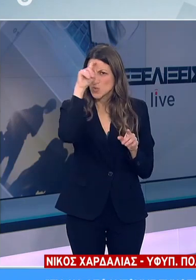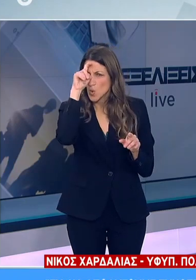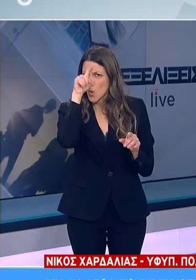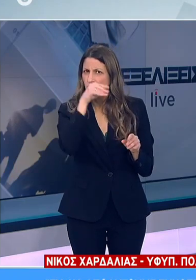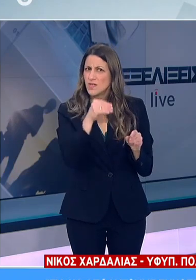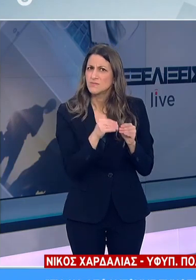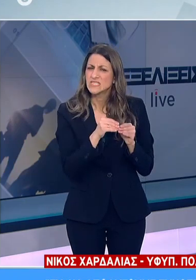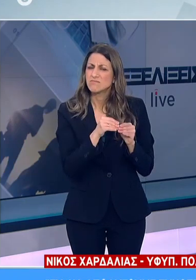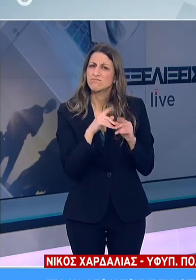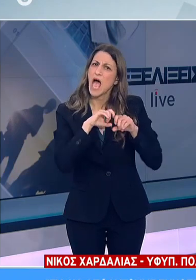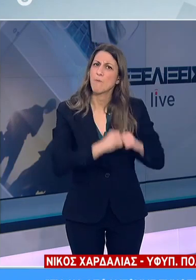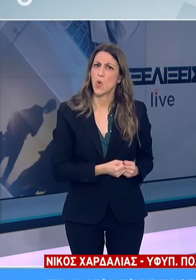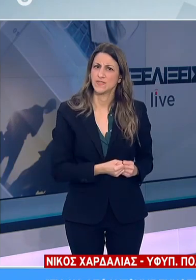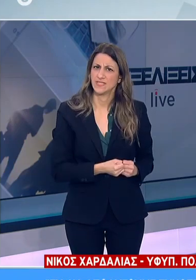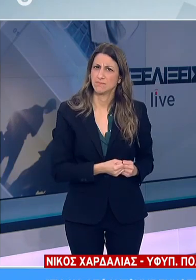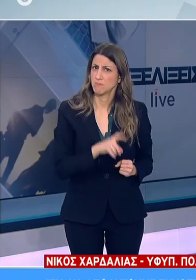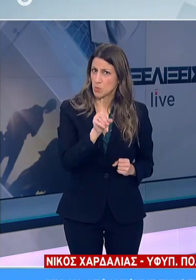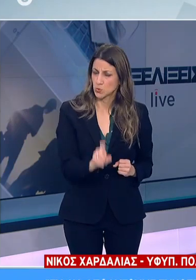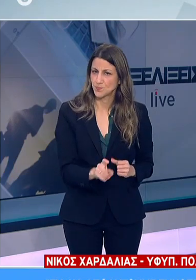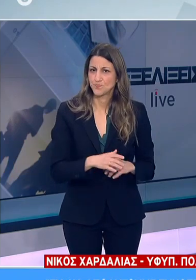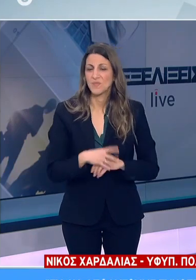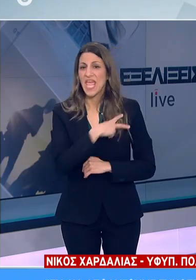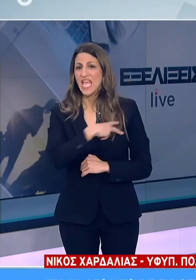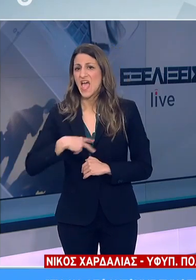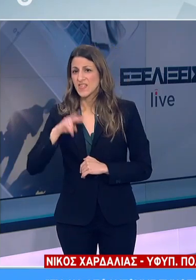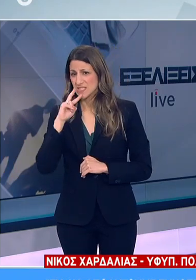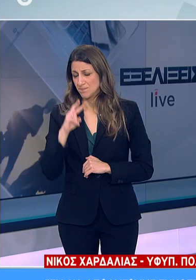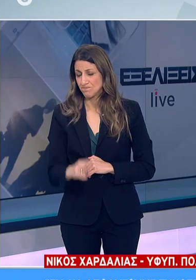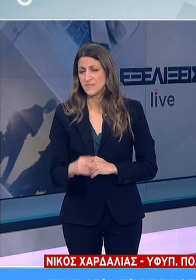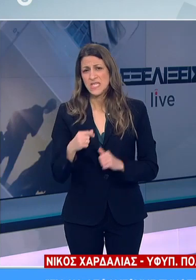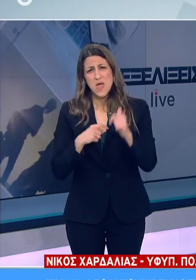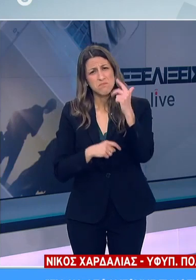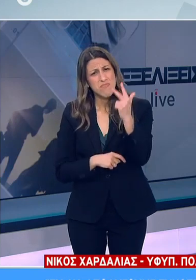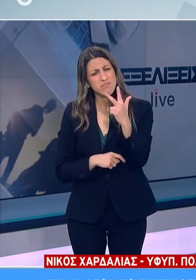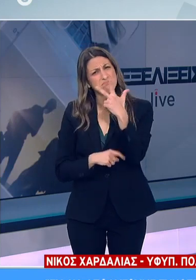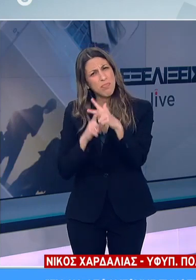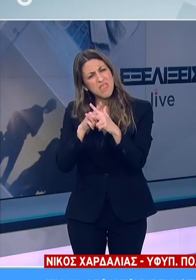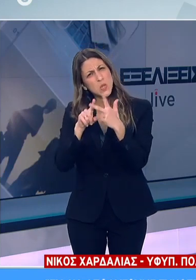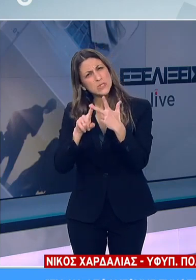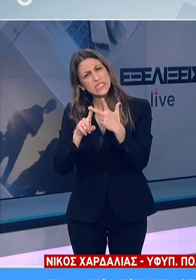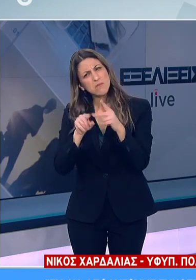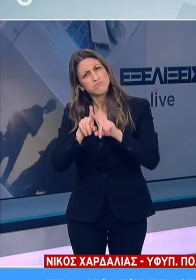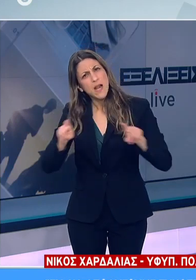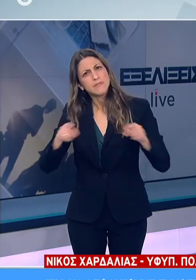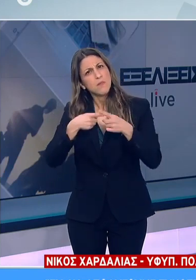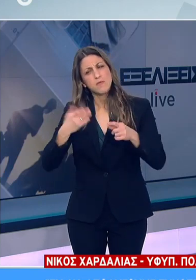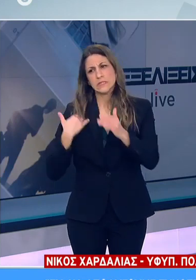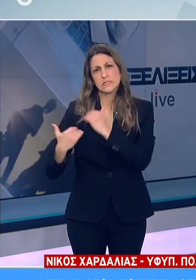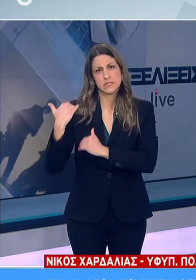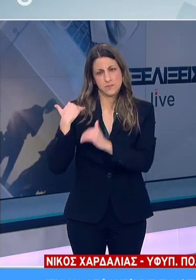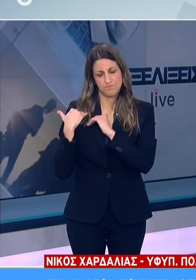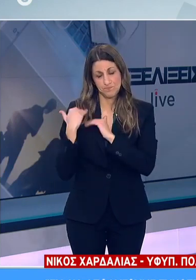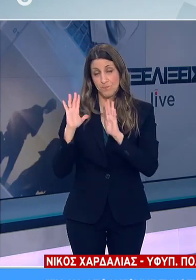Είναι 2-3 πράγματα διαφορετικά. Να πούμε εδώ ότι πρώτον, με βάση τις μαθηματικές